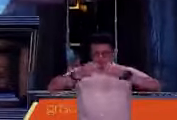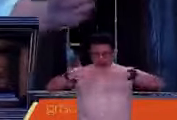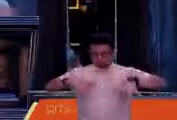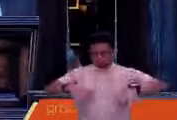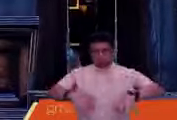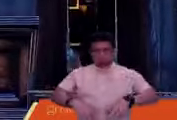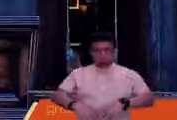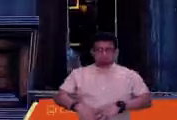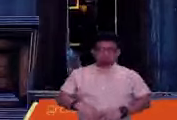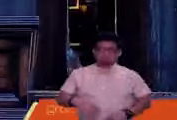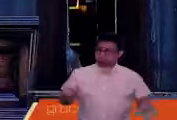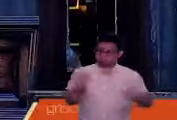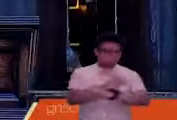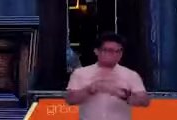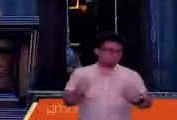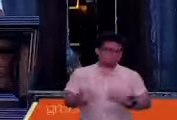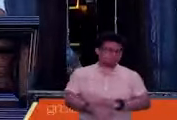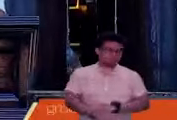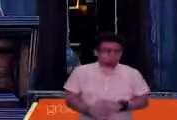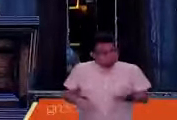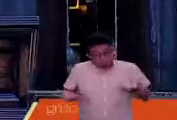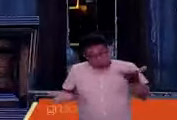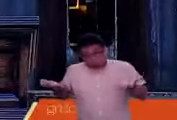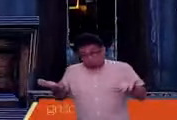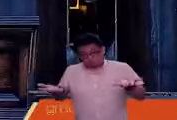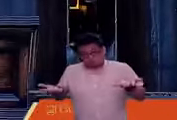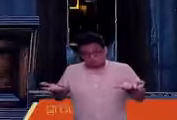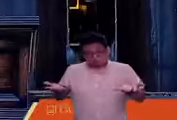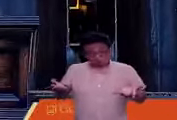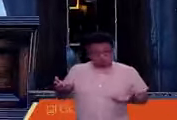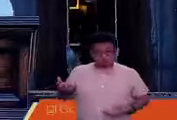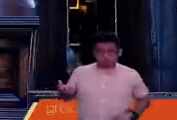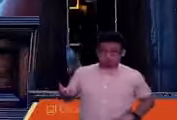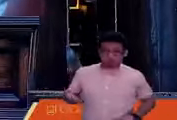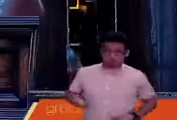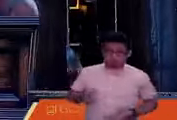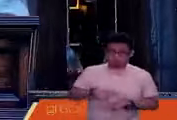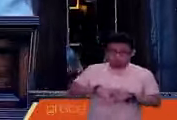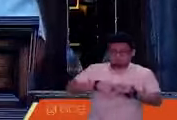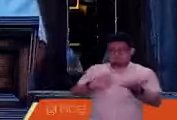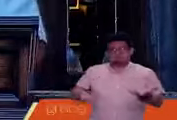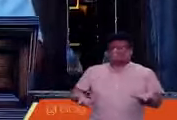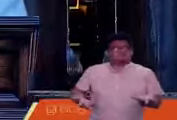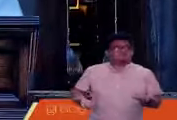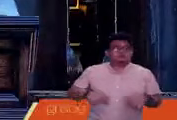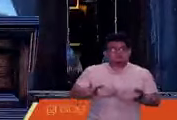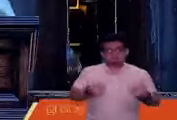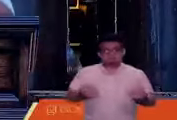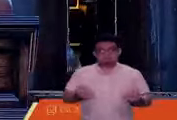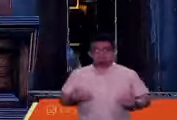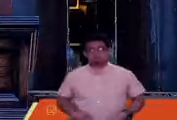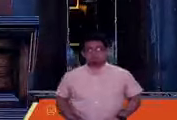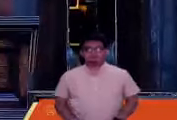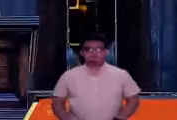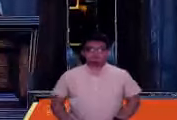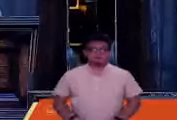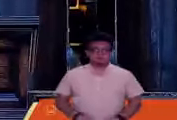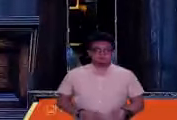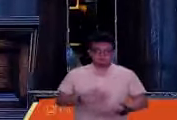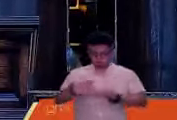have drifted. Tingalig na daot na kukaroon, mga kaigsunan. Kita nga mga Kristuhanon, some of